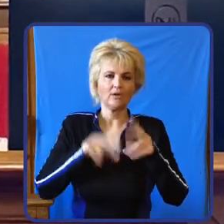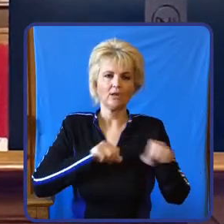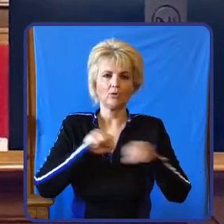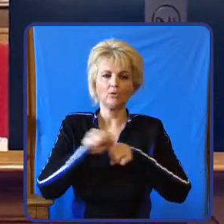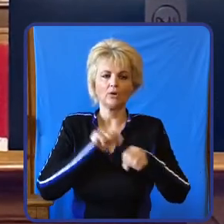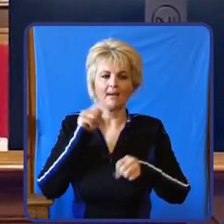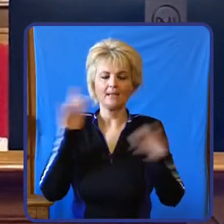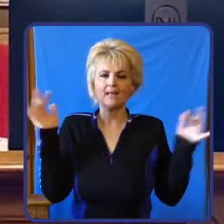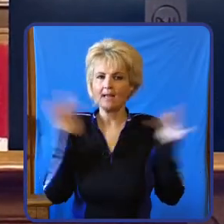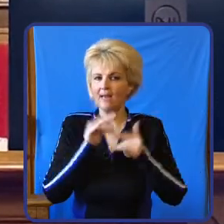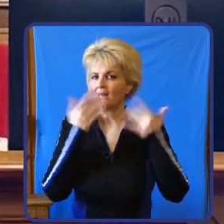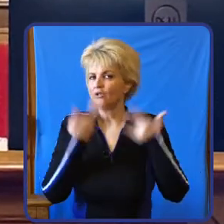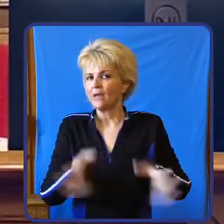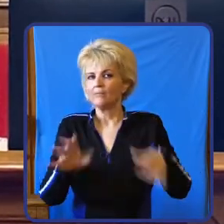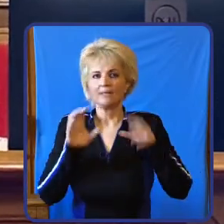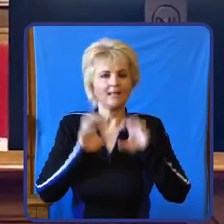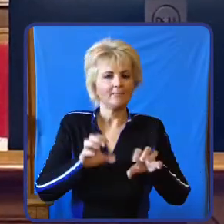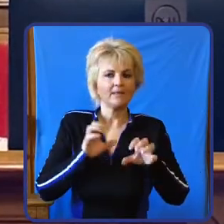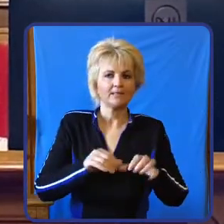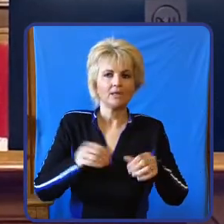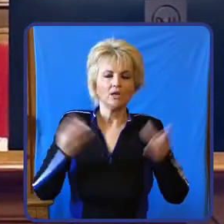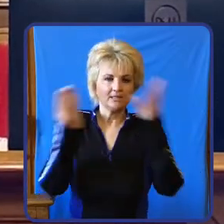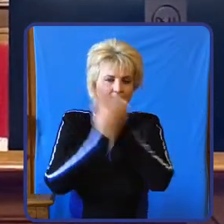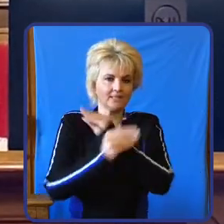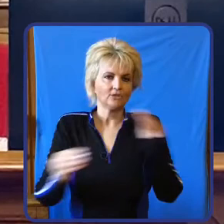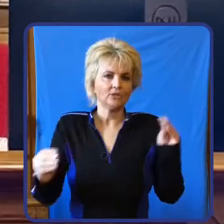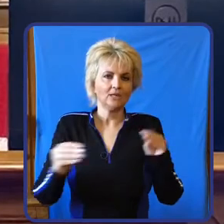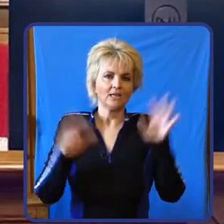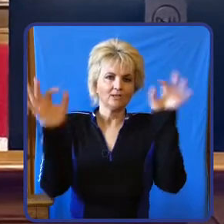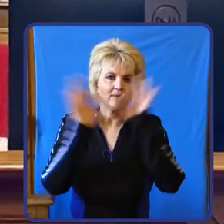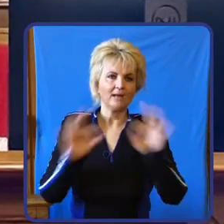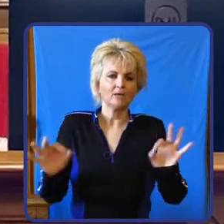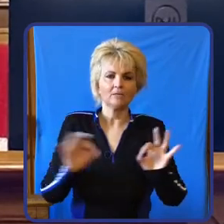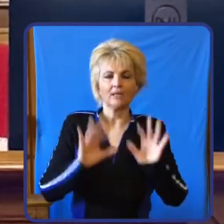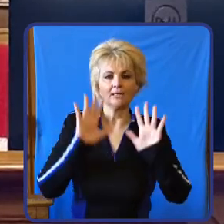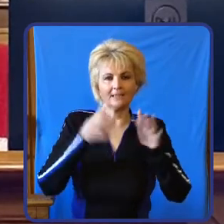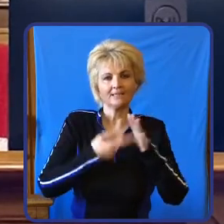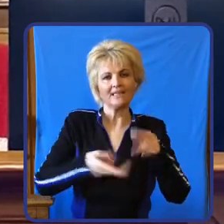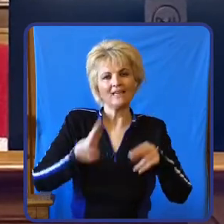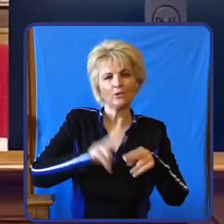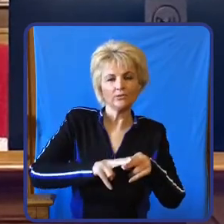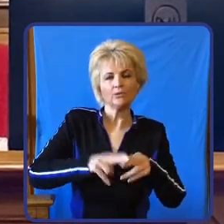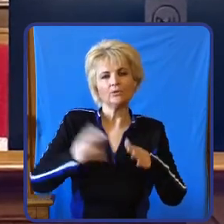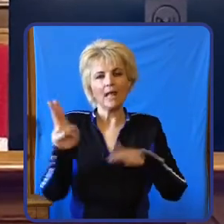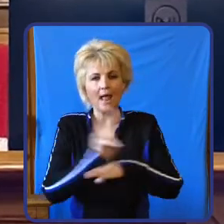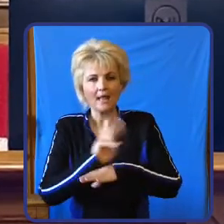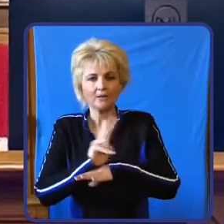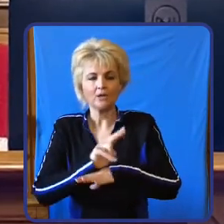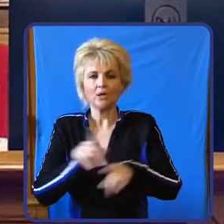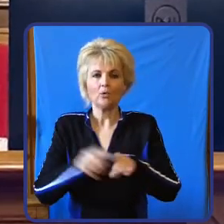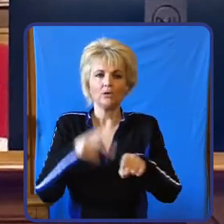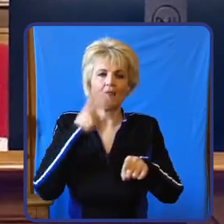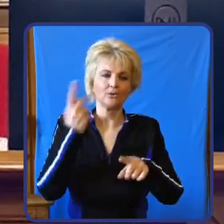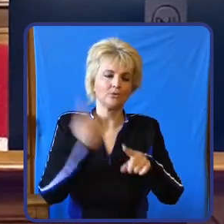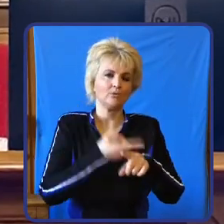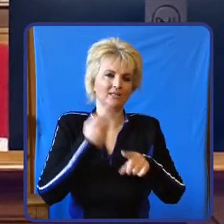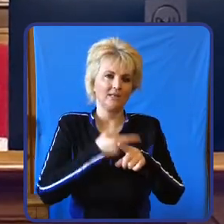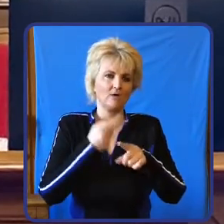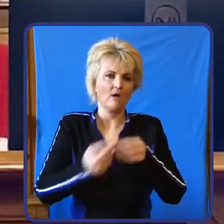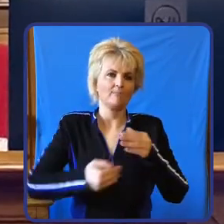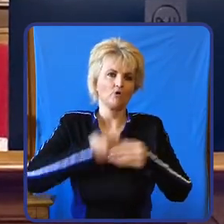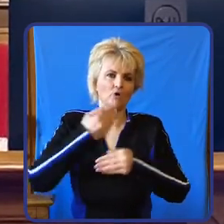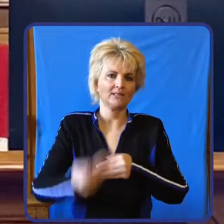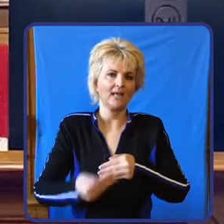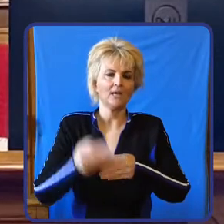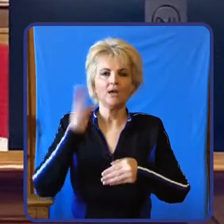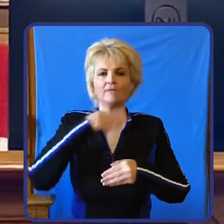semmit, tisztességes vállalkozókat pedig az átlagnál tízszer többször ellenőriznek, akkor óhatatlan azt látjuk, hogy itt politika van a dologban, hogy